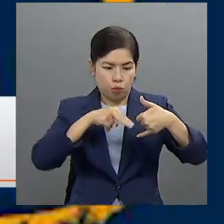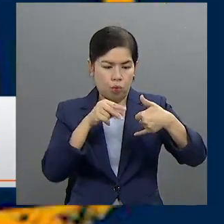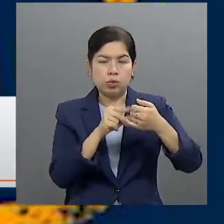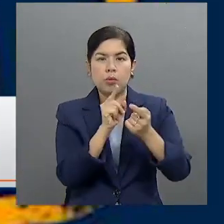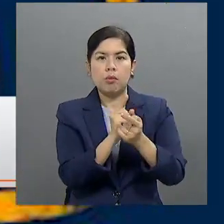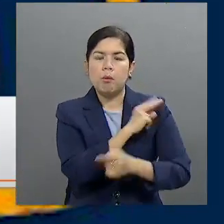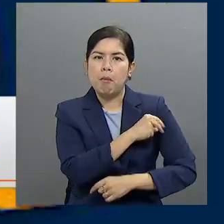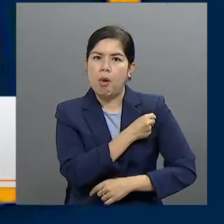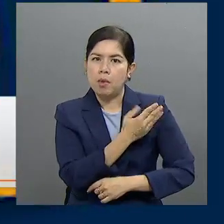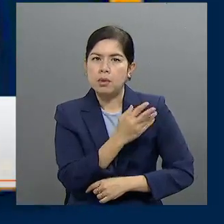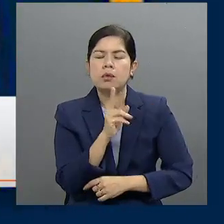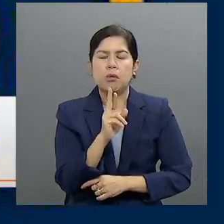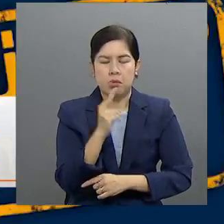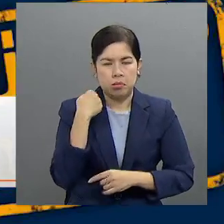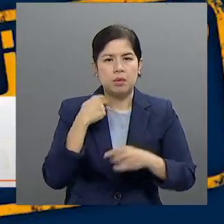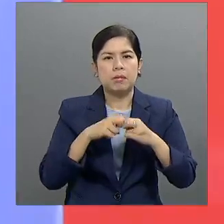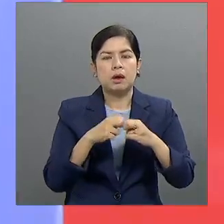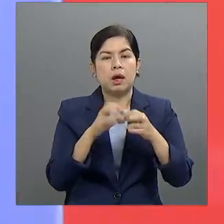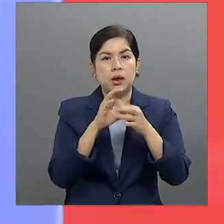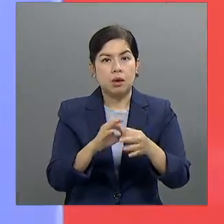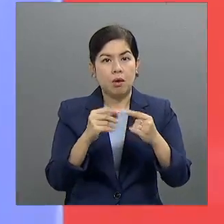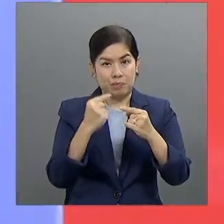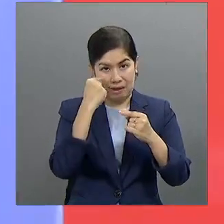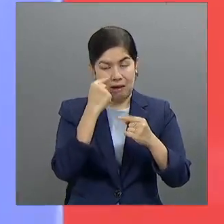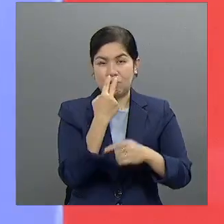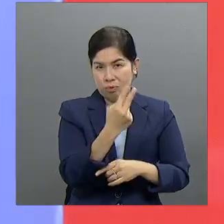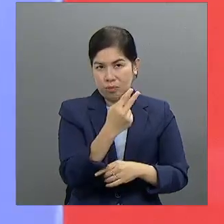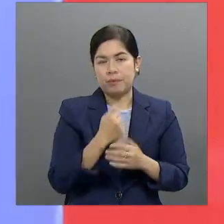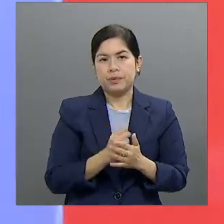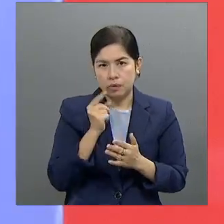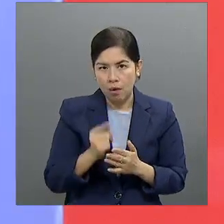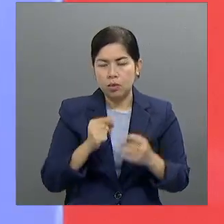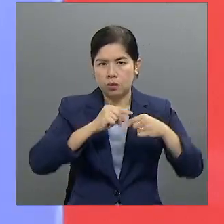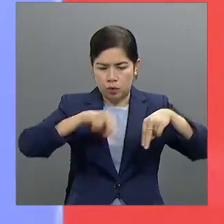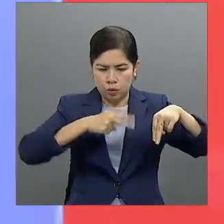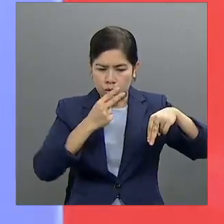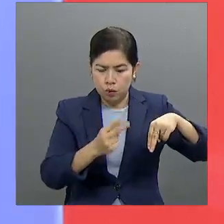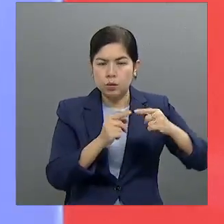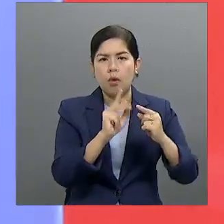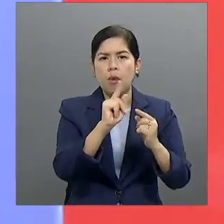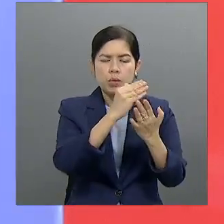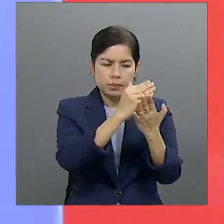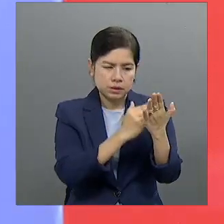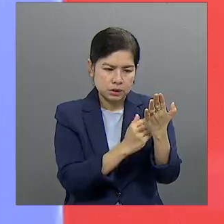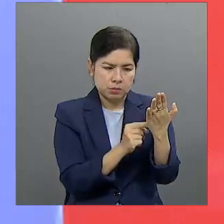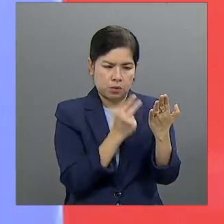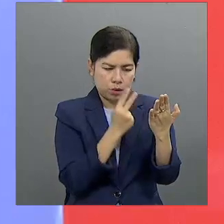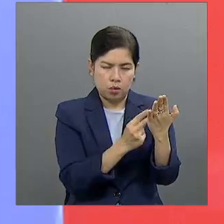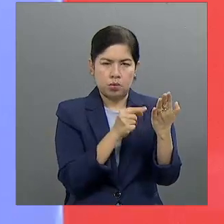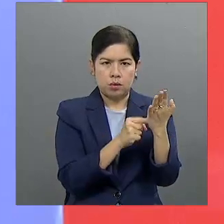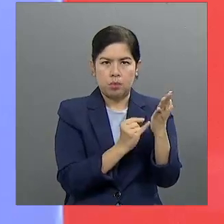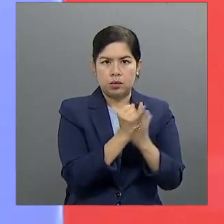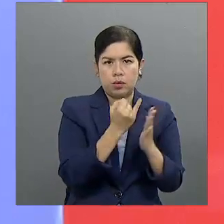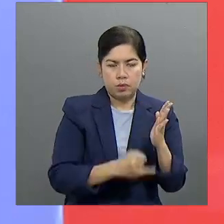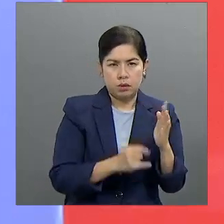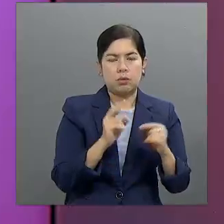ได้เช่นกันครับ ต้องตรวจสอบข้อมูลก่อนที่จะมีการส่งต่อนะครับมิเช่นนั้นก็อาจจะทำให้เกิดความเข้าใจผิดกับคนในสังคมได้เหมือนกันนะ